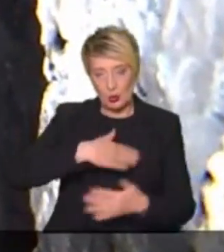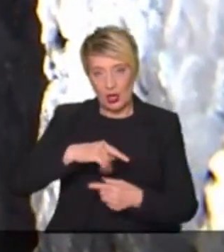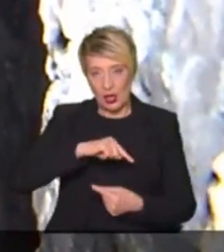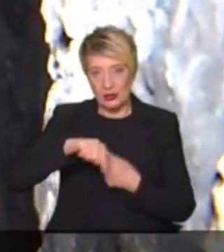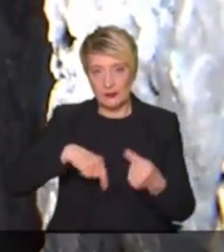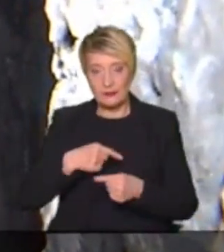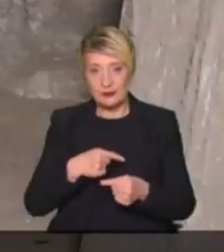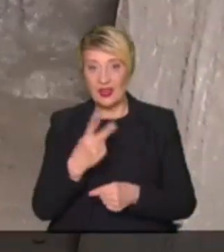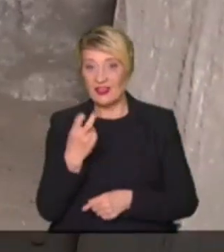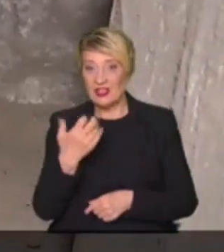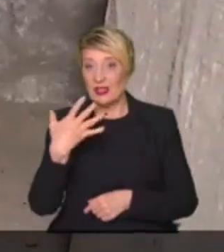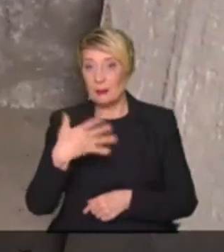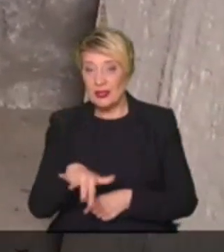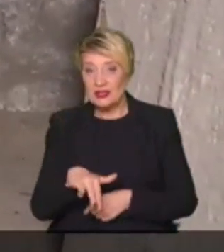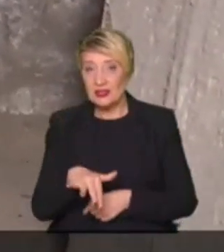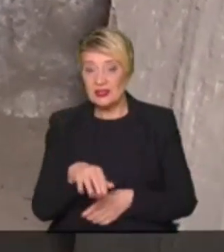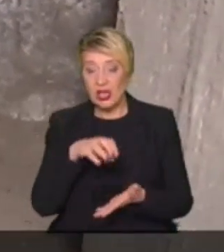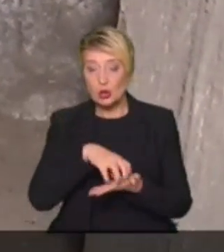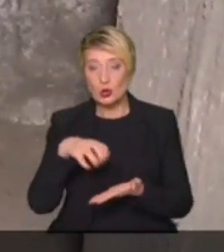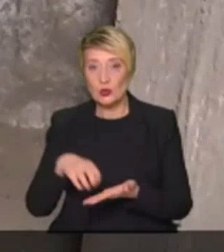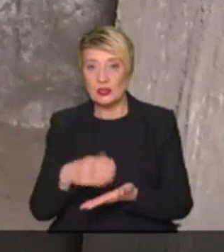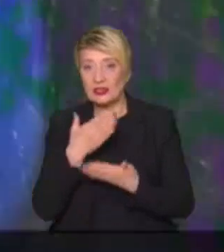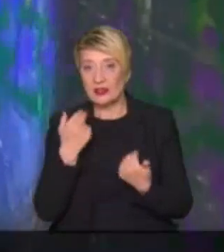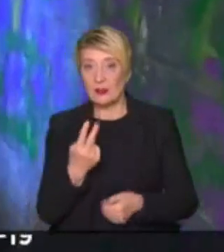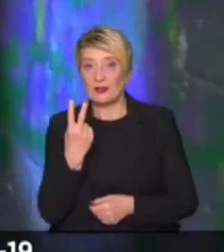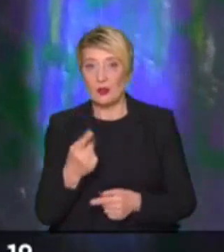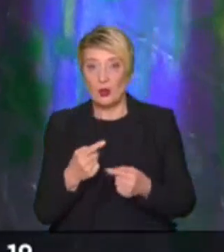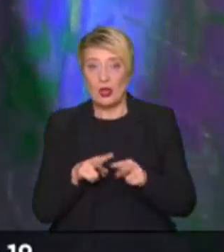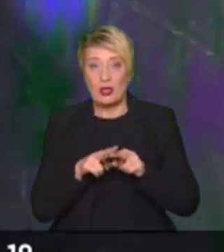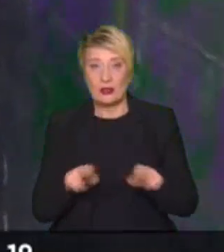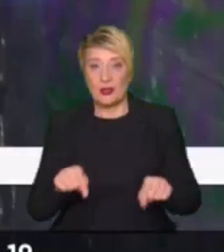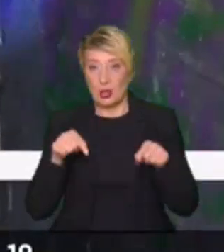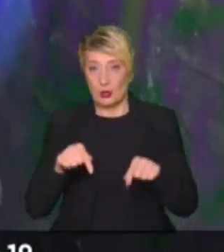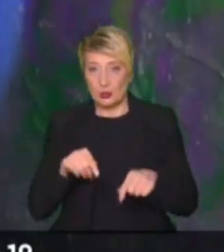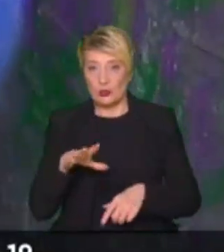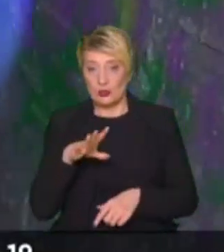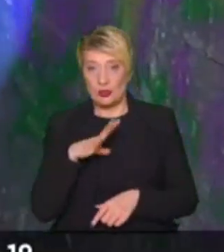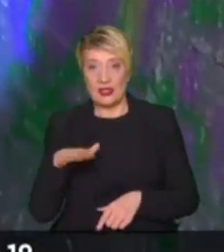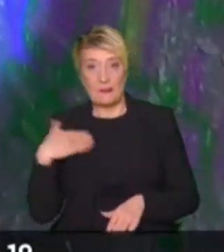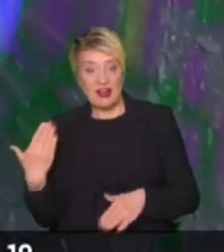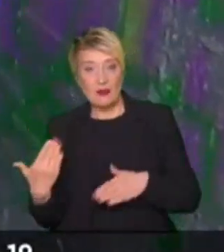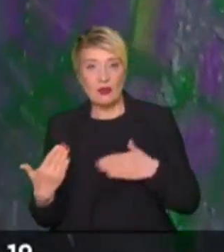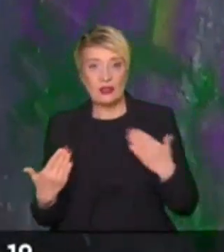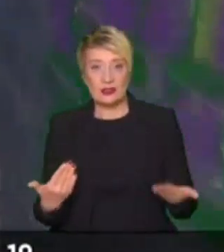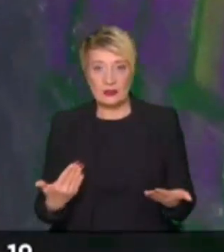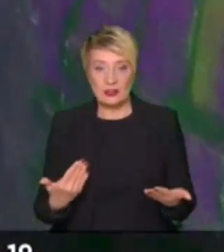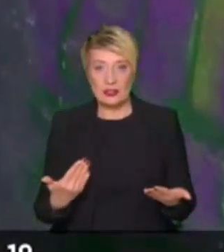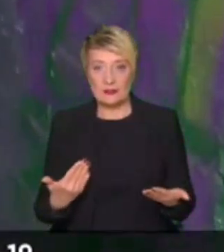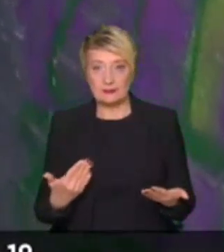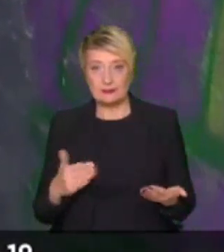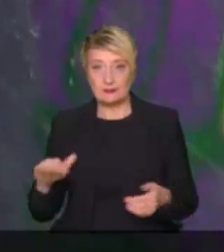майже 250 дотів немає двох однакових. Тут стояли праворуч, ліворуч стояли нари в